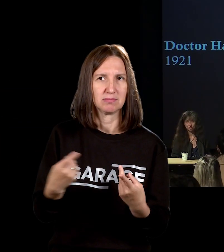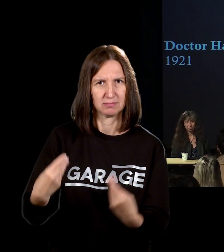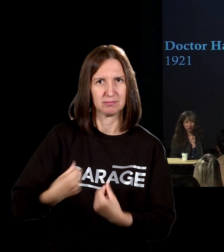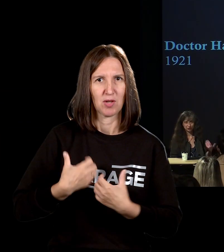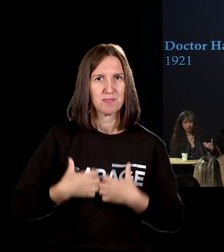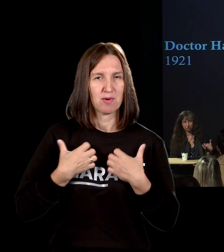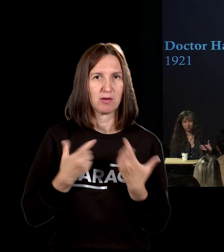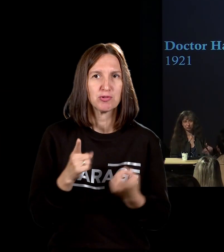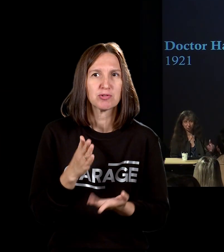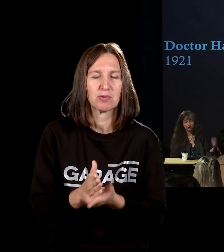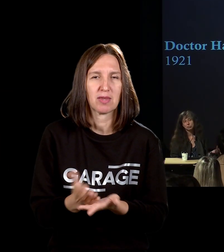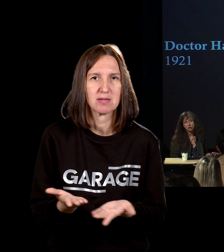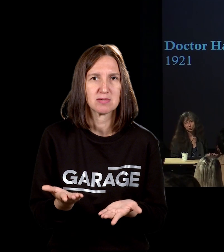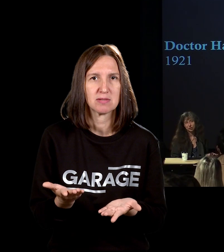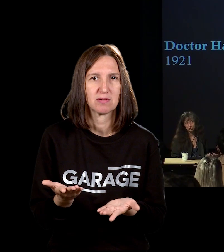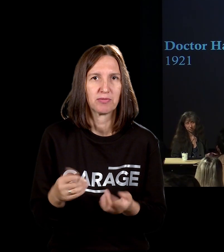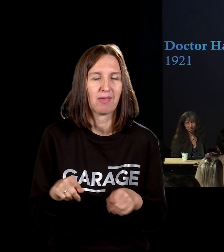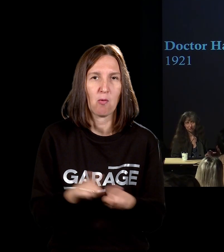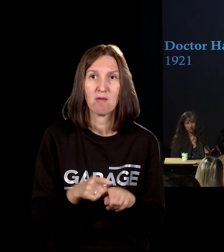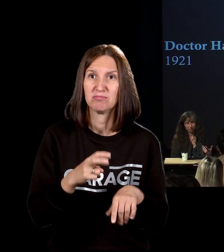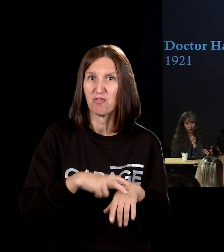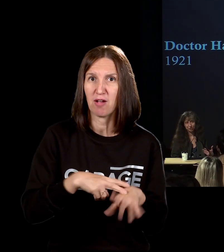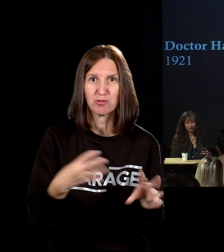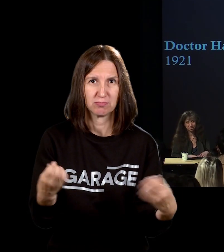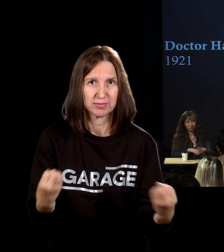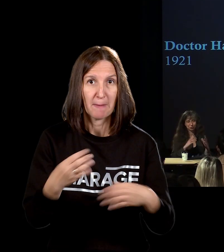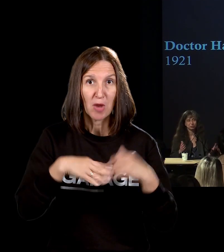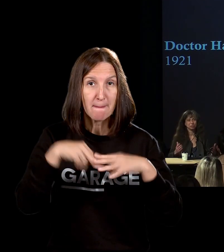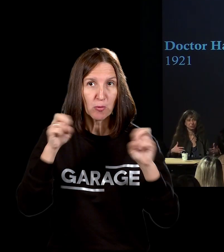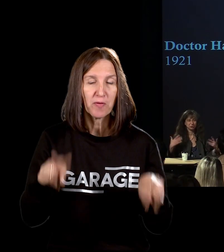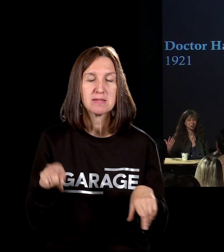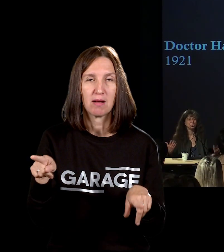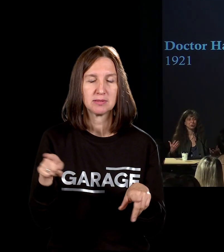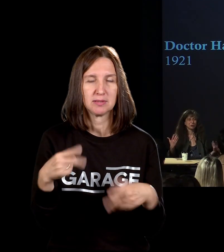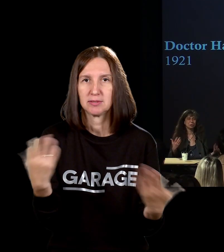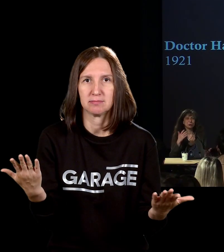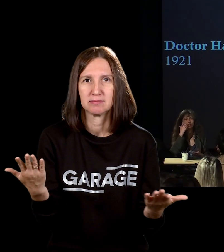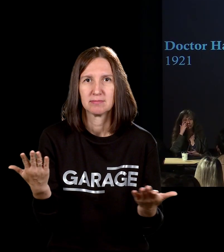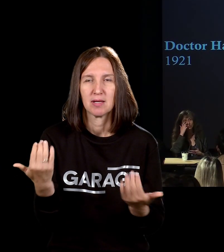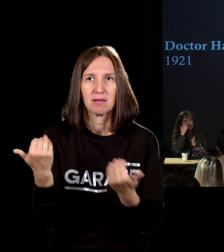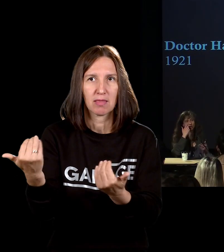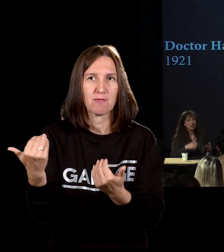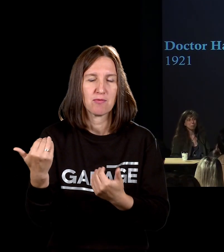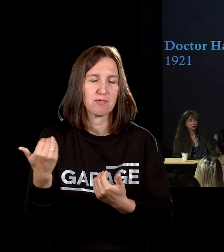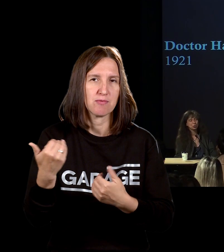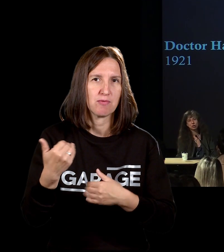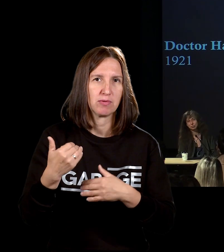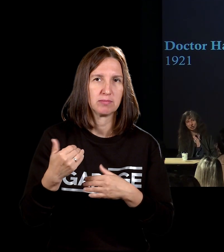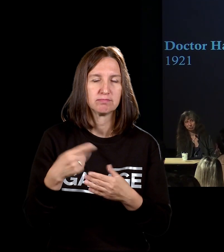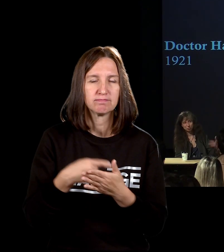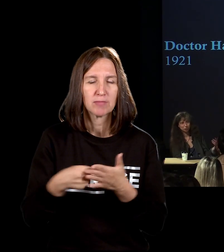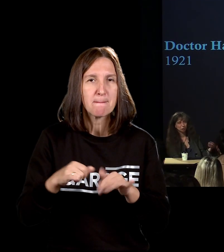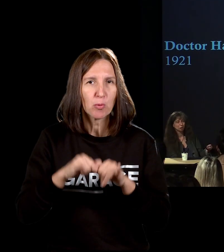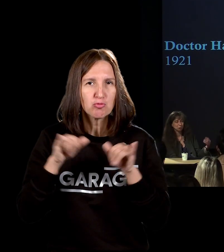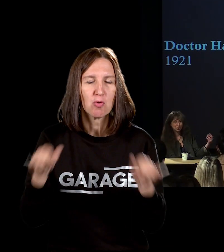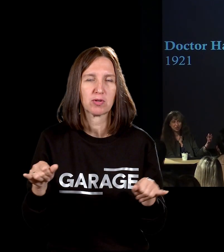пугающая вещь, которая есть в одной из самых респектабельных профессий врача, здесь как бы совершенно выходит наружу, и он даже подчеркивает,